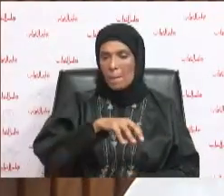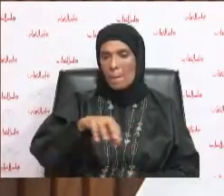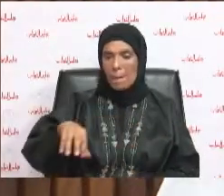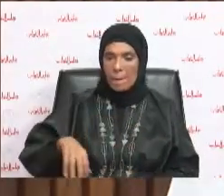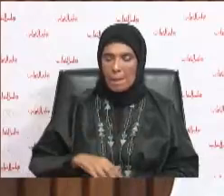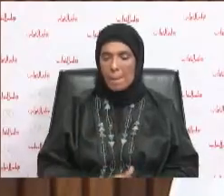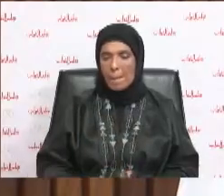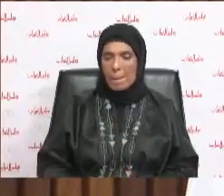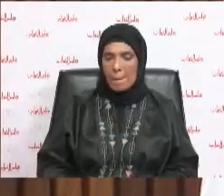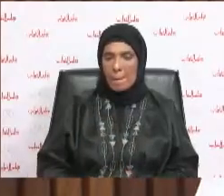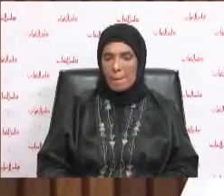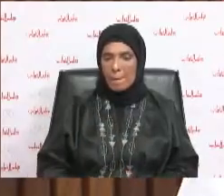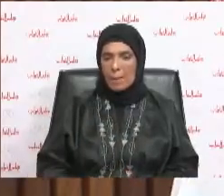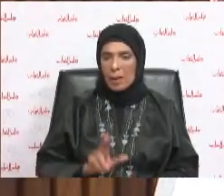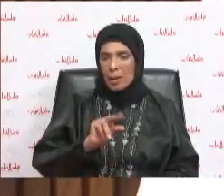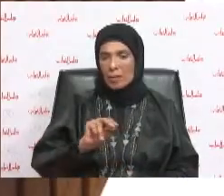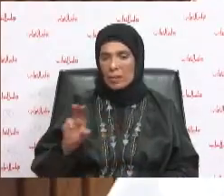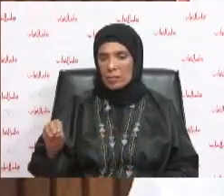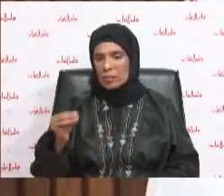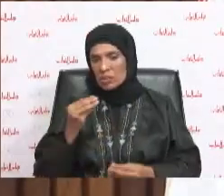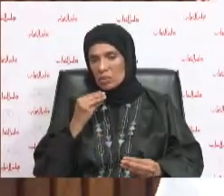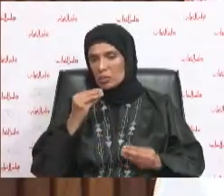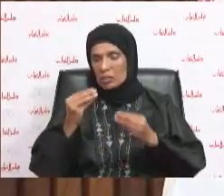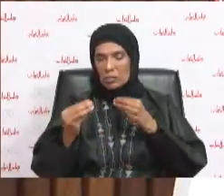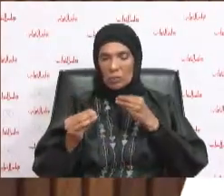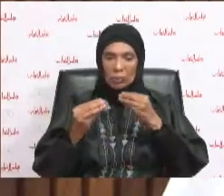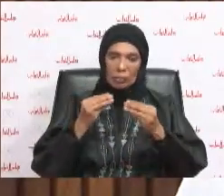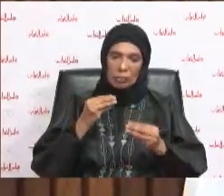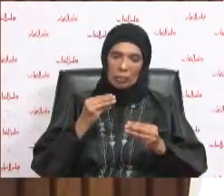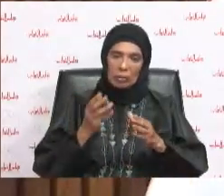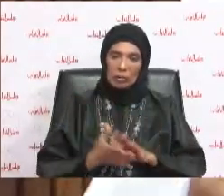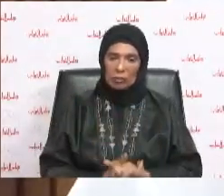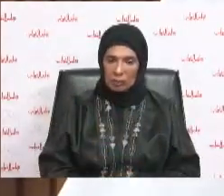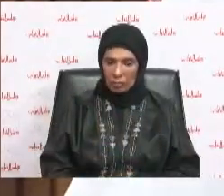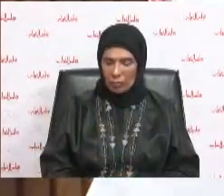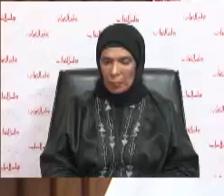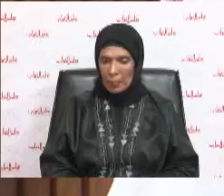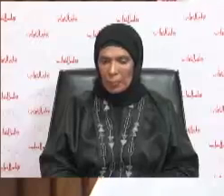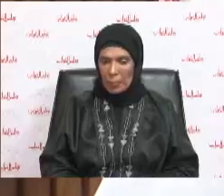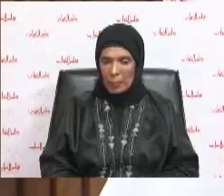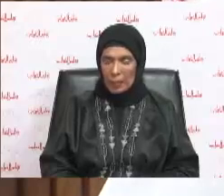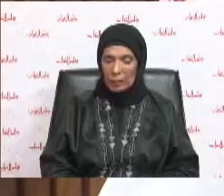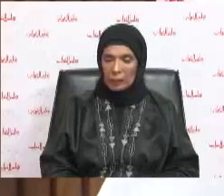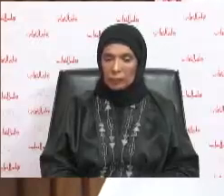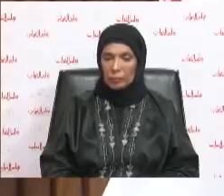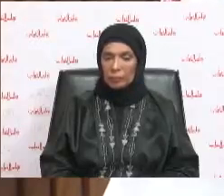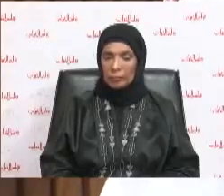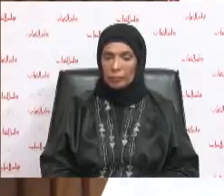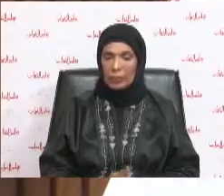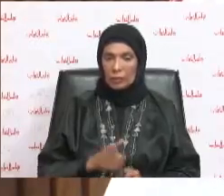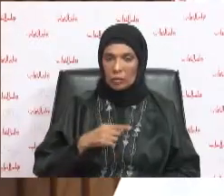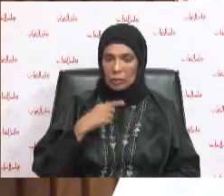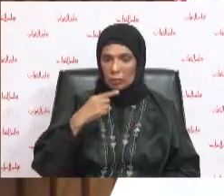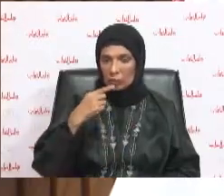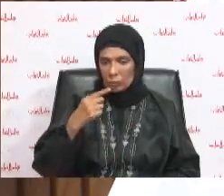وزارة المواصلات يكون نفس النقاش ولا نفس تقريبا نفس الموضوع بس يجون بيبان أخرى. يا أخوان تتكلمون من